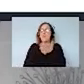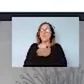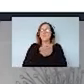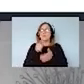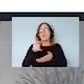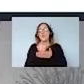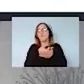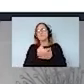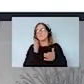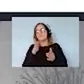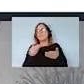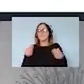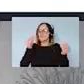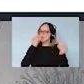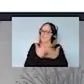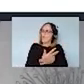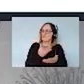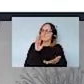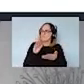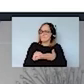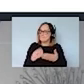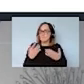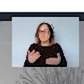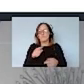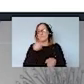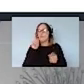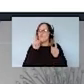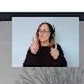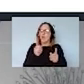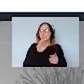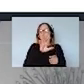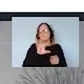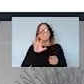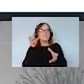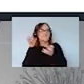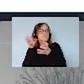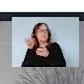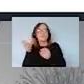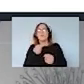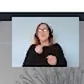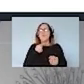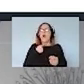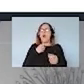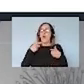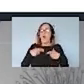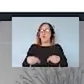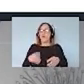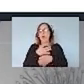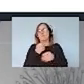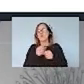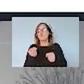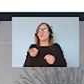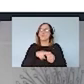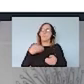będzie troszeczkę odświeżony. My bardzo uważnie właśnie wsłuchiwaliśmy się też w głosy naszych absolwentów, osób,